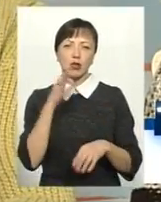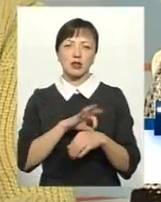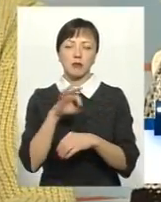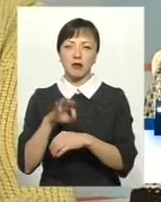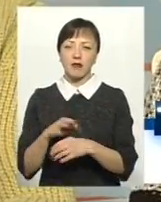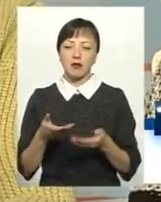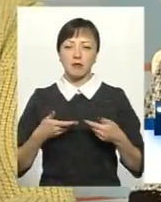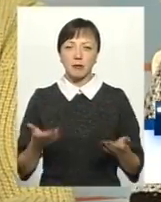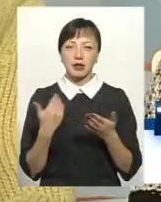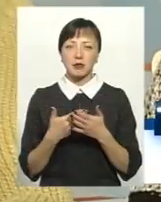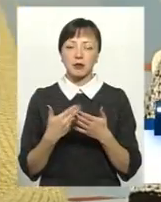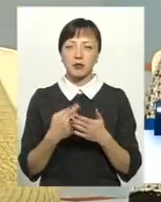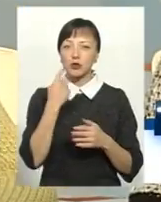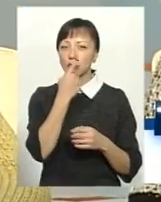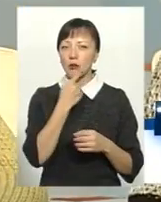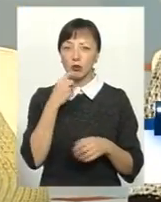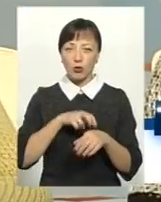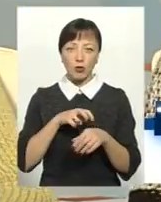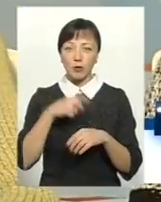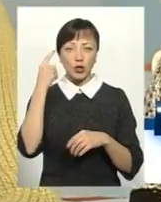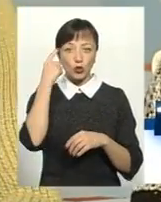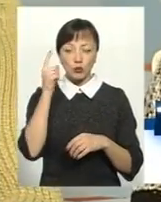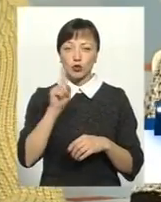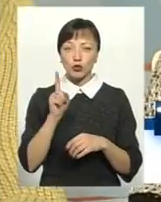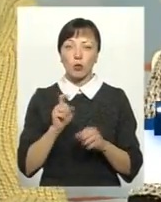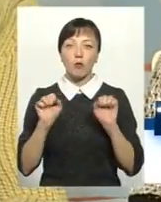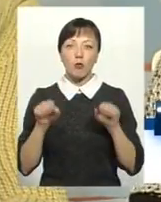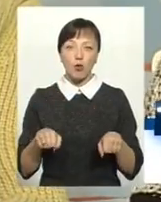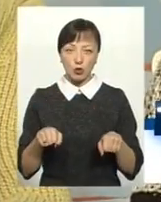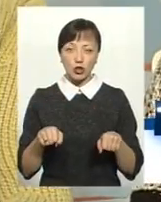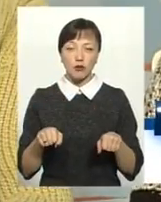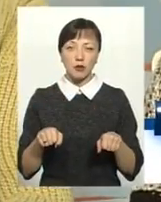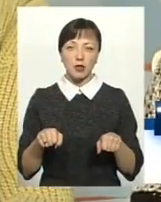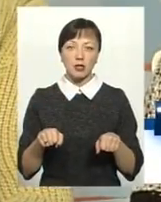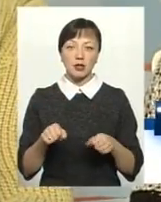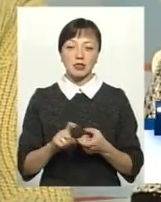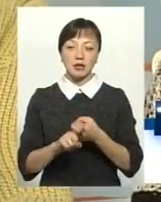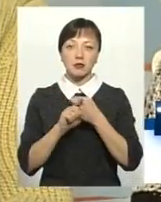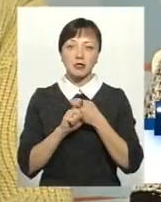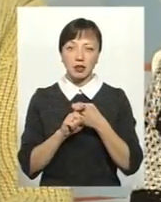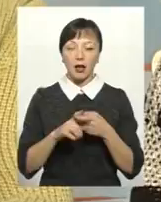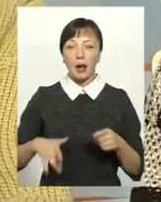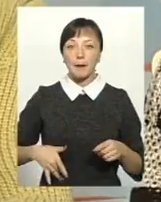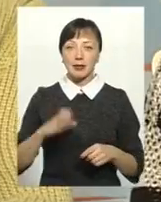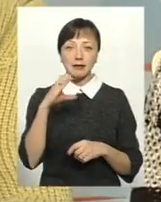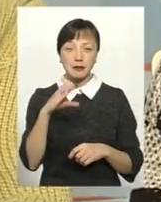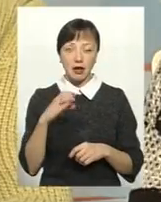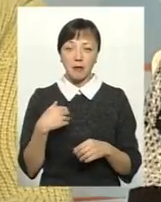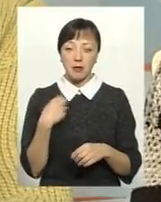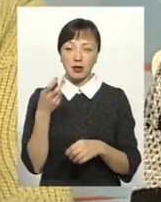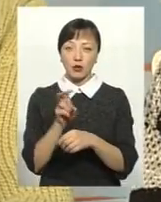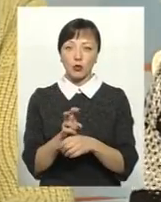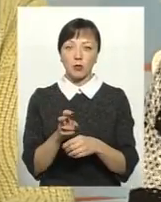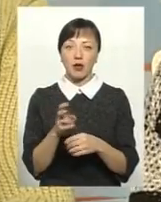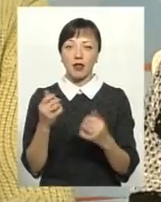заболеваний. Мы, например, идем к стоматологу, мы не задумываемся о том, что мы можем заразиться гепатитом С. Мы идем